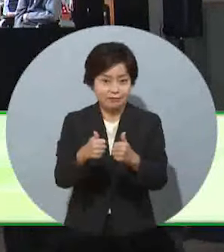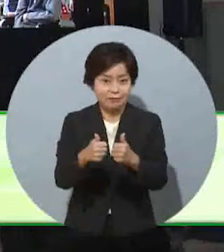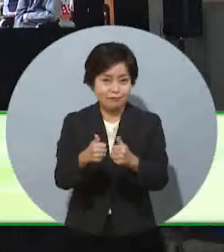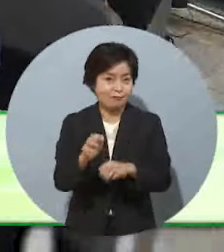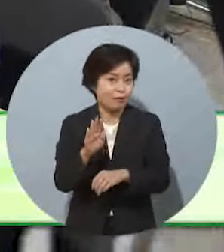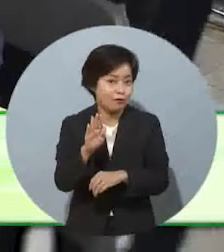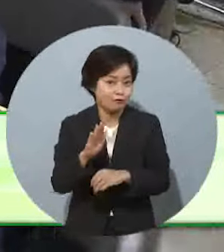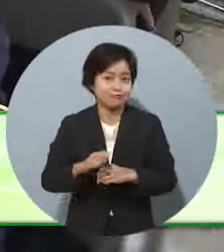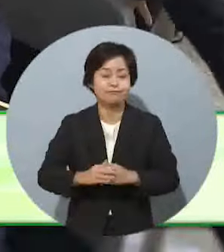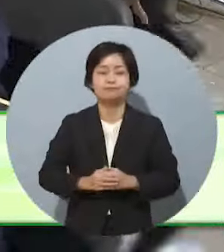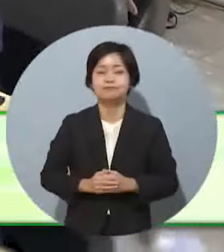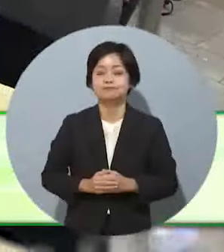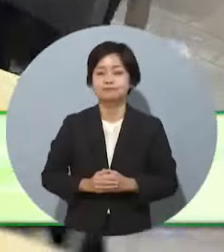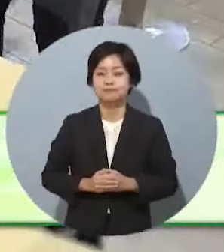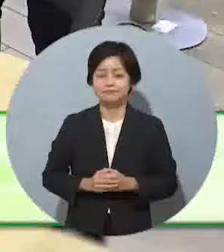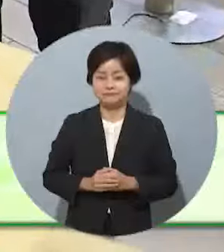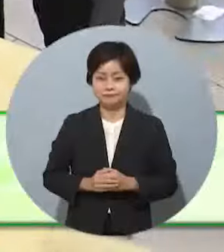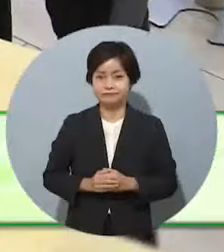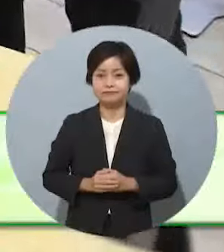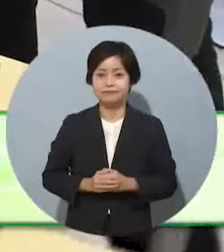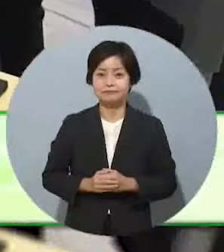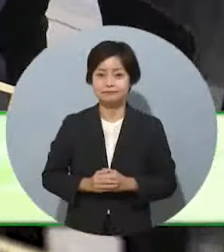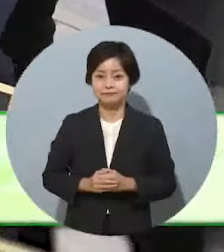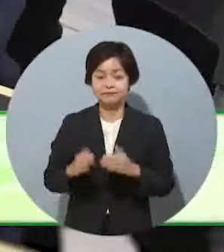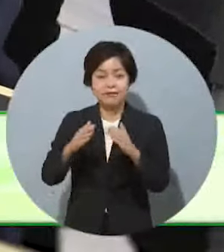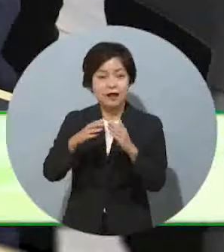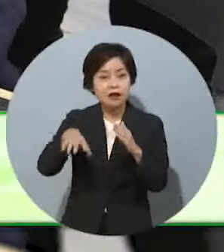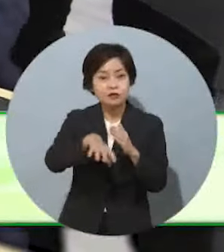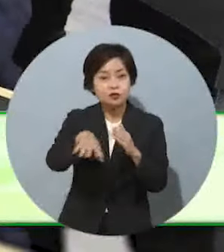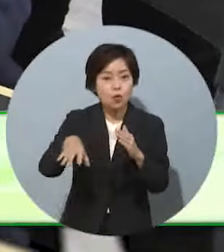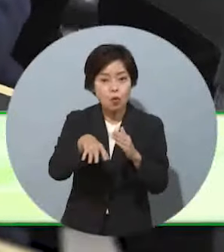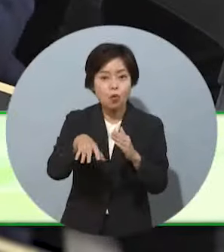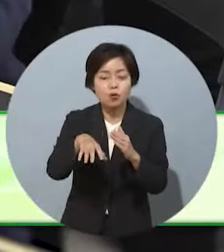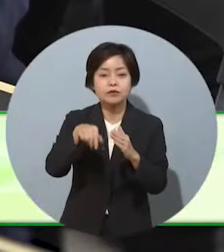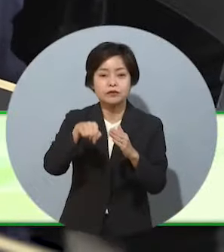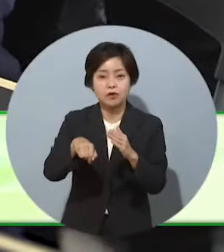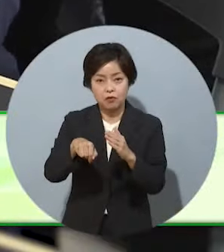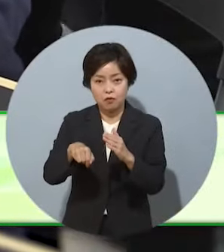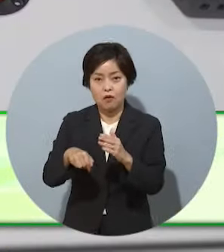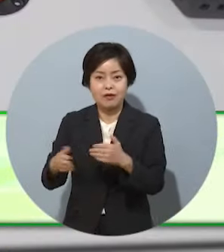。また会場では e パラスポ